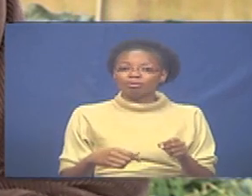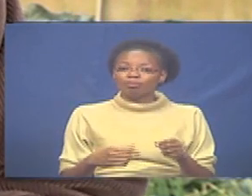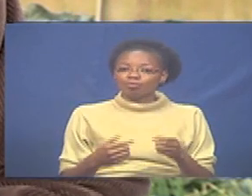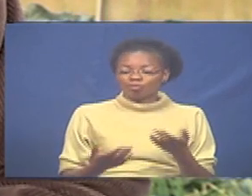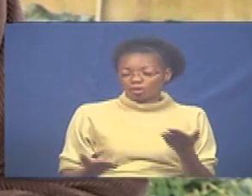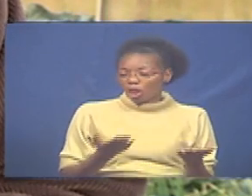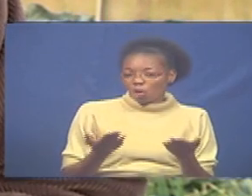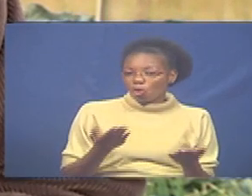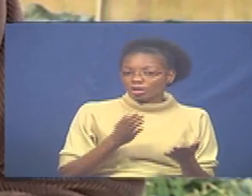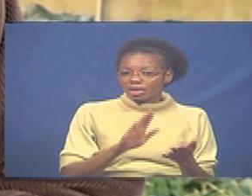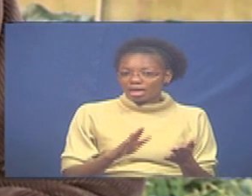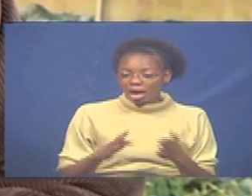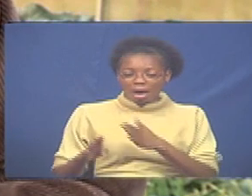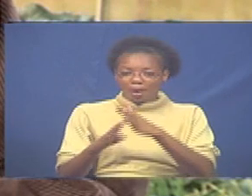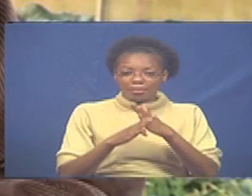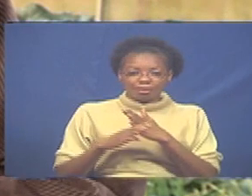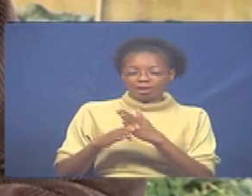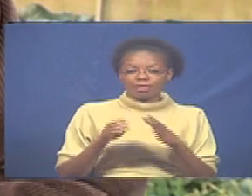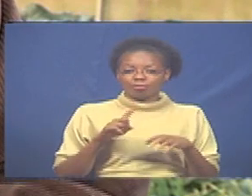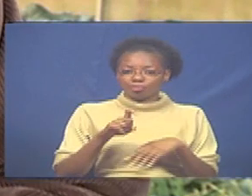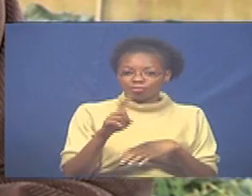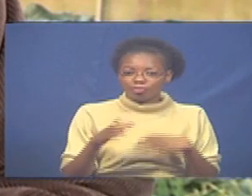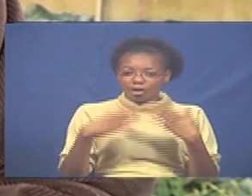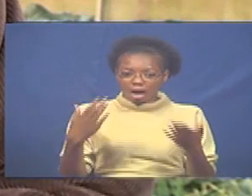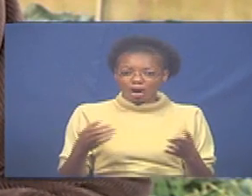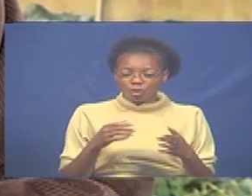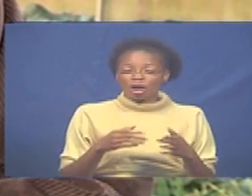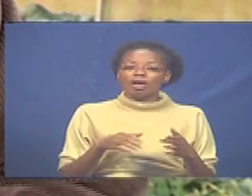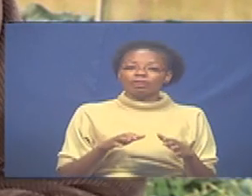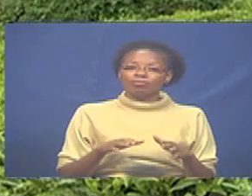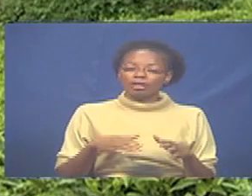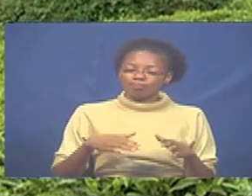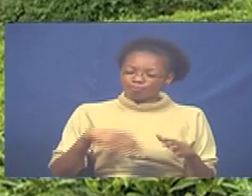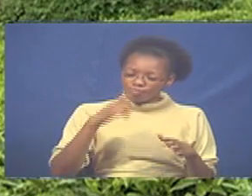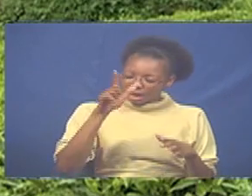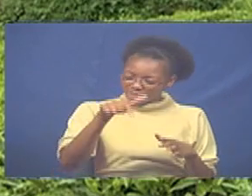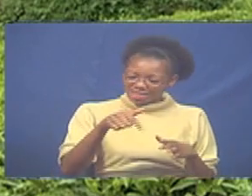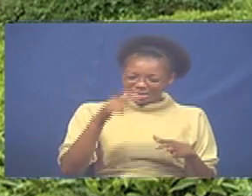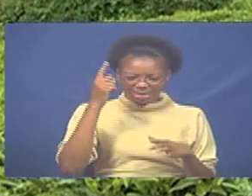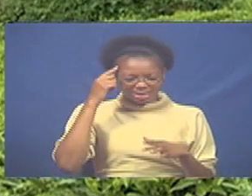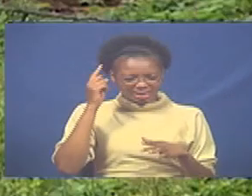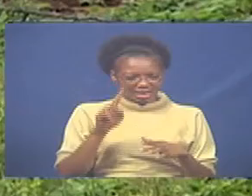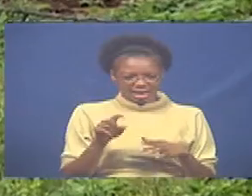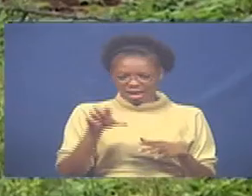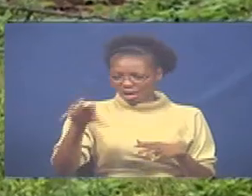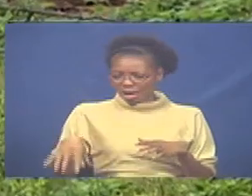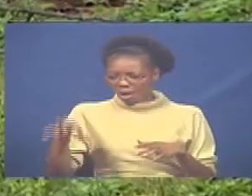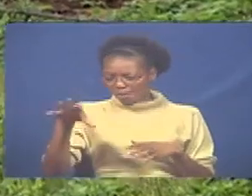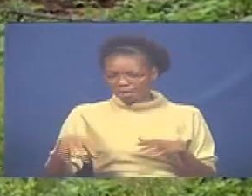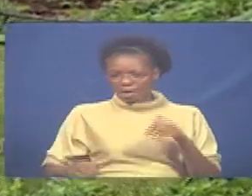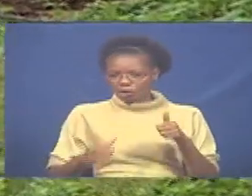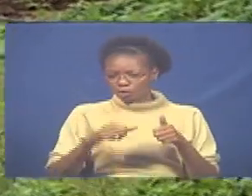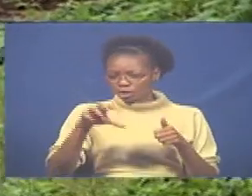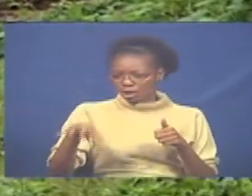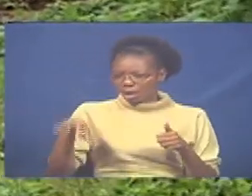Na pia uangalie soko, kwa sababu inatakana mkulima apande ile kitu soko inataka. Hapo awali watu wengi